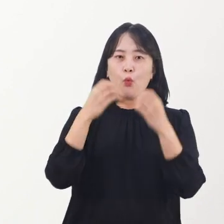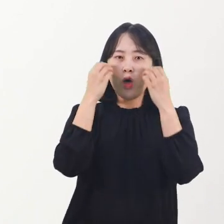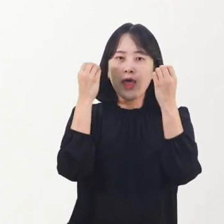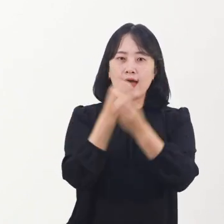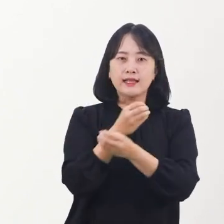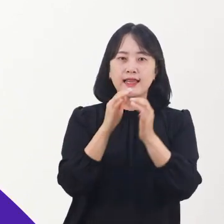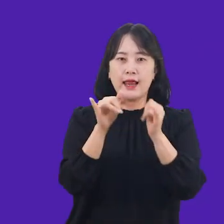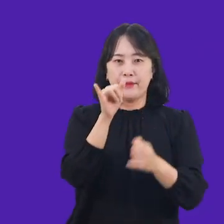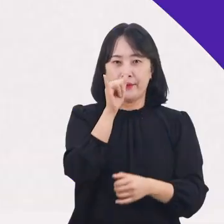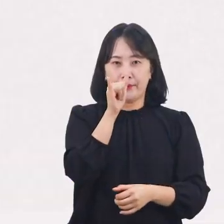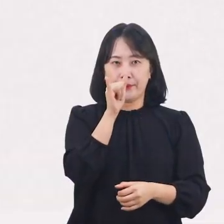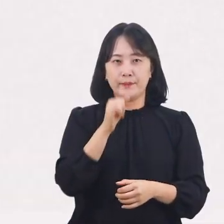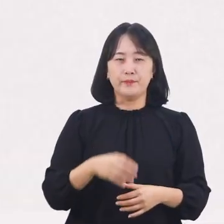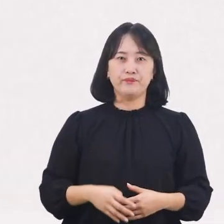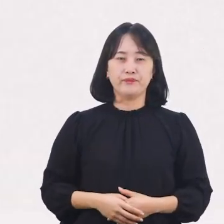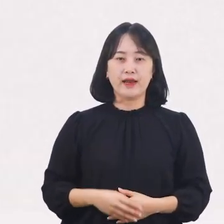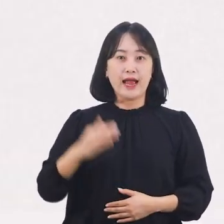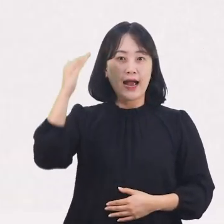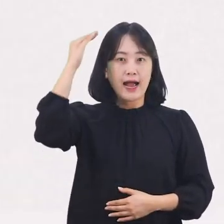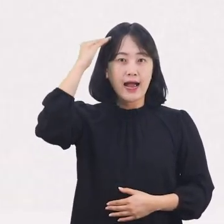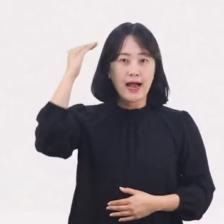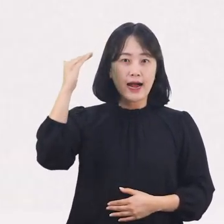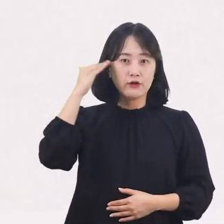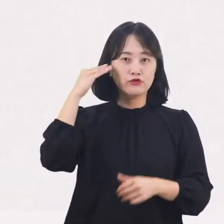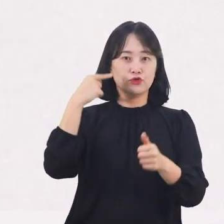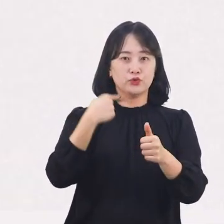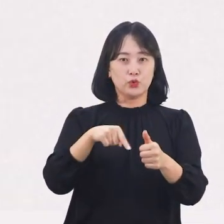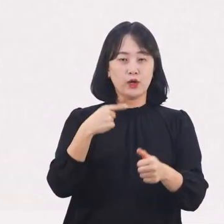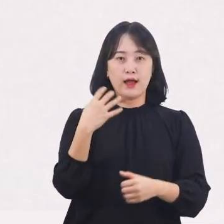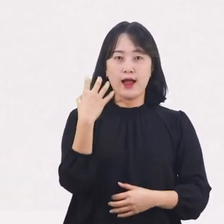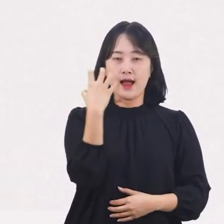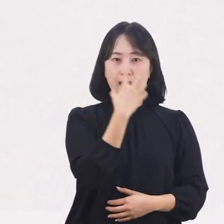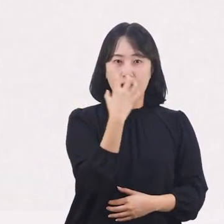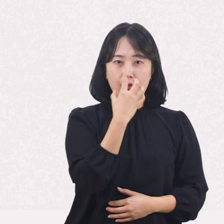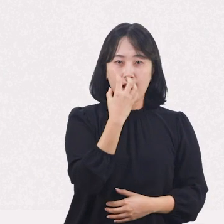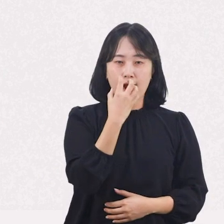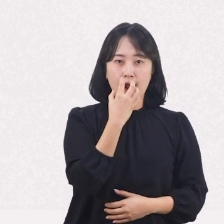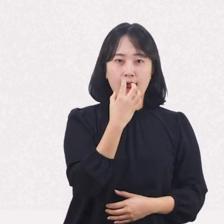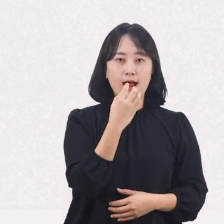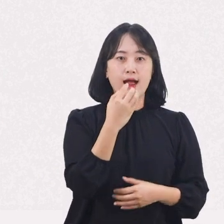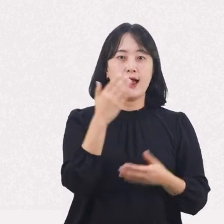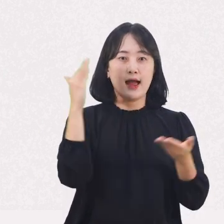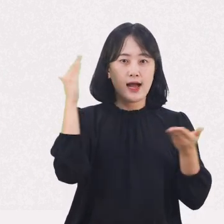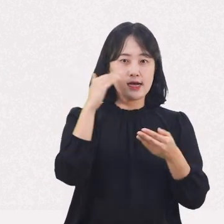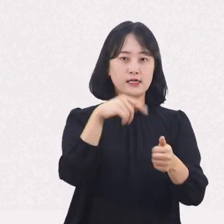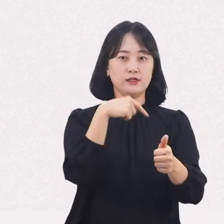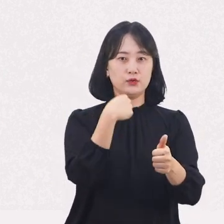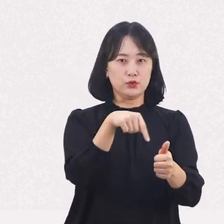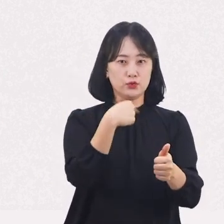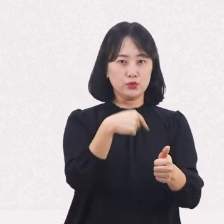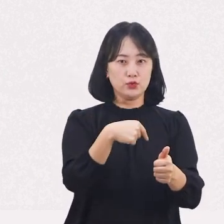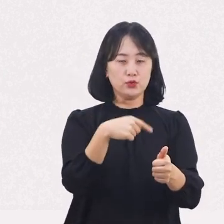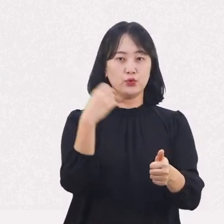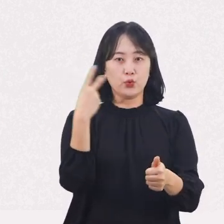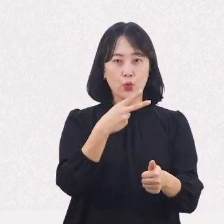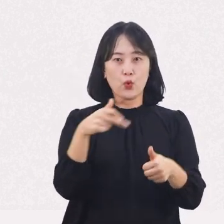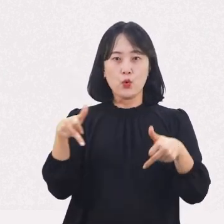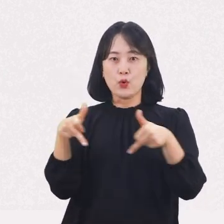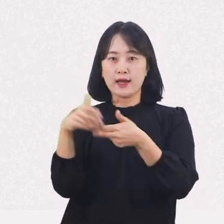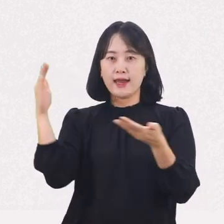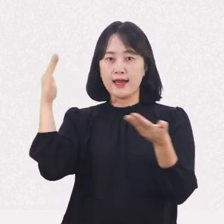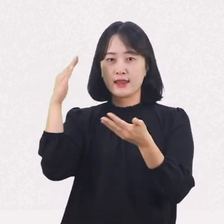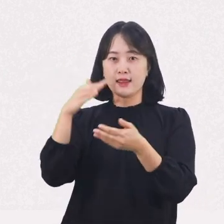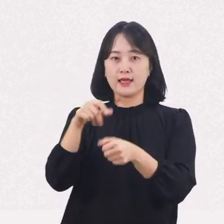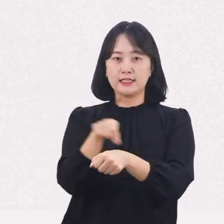분들도 계시는데요. 우리나라 교육은 크게 비장애 학생을 대상으로 하는 일반 교육과 장애 학생을 대상으로